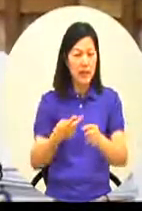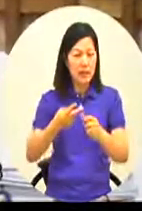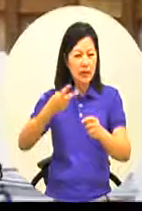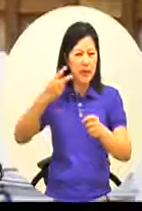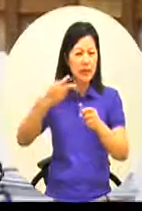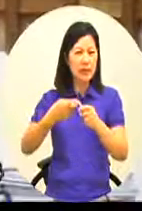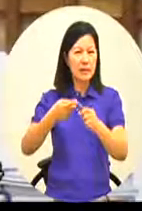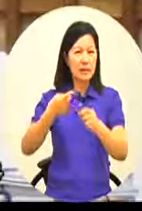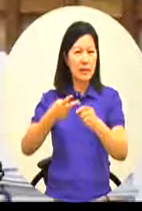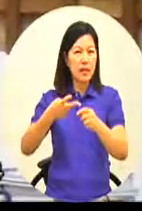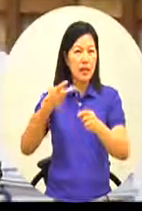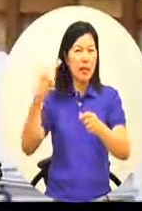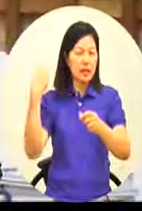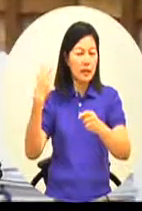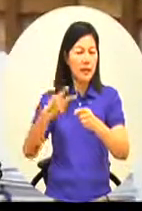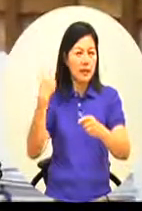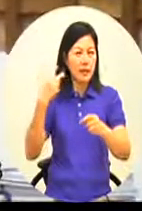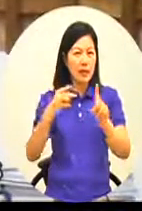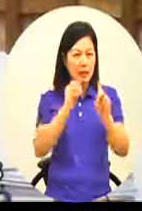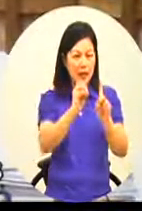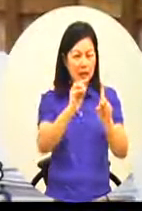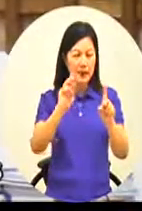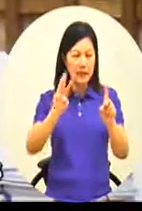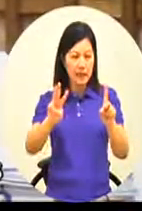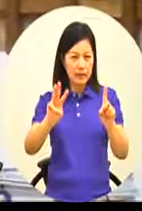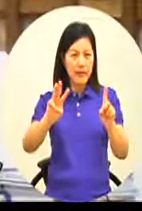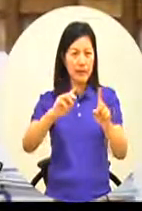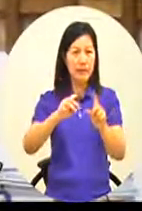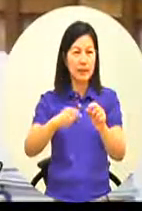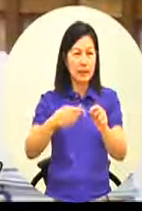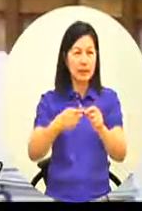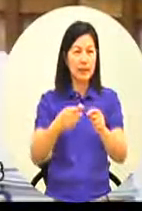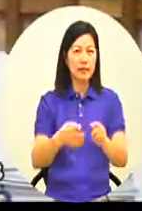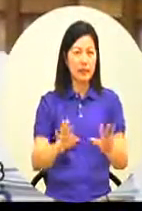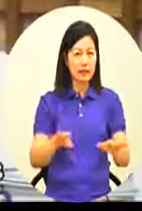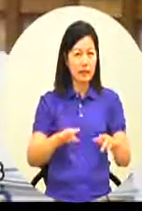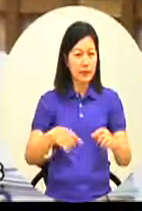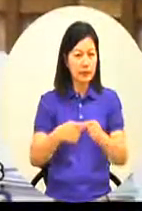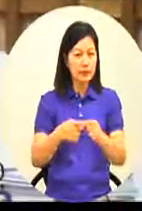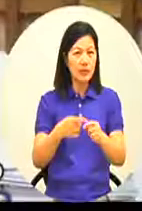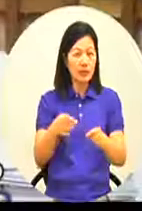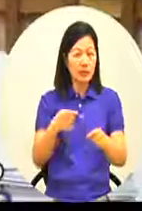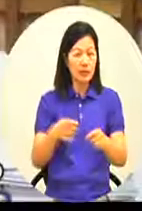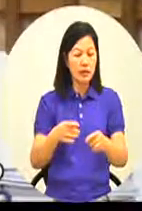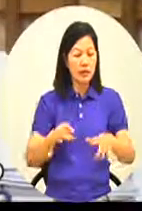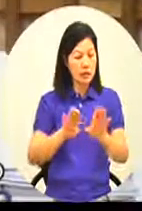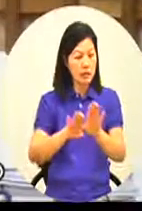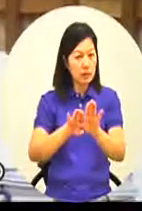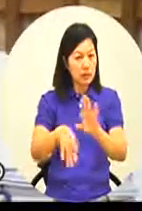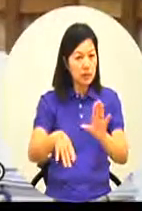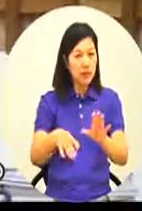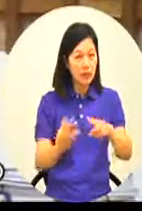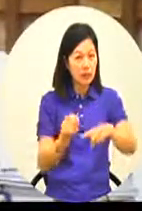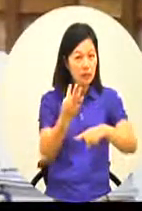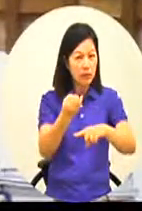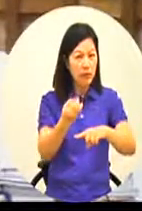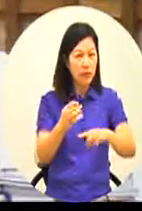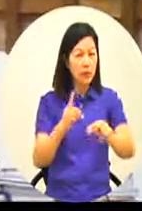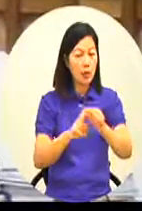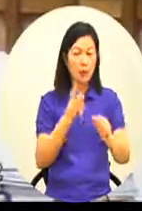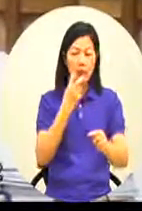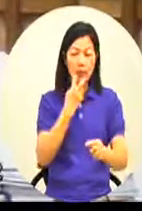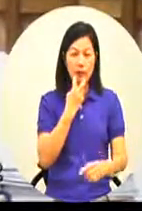准年你听有啦吼，103年，加到今年度累积税率，中央